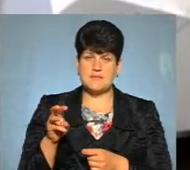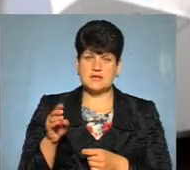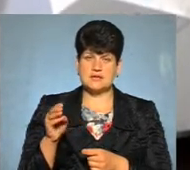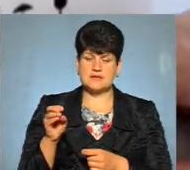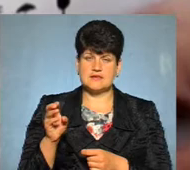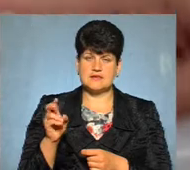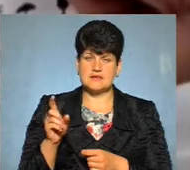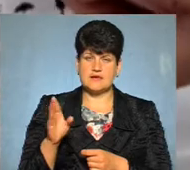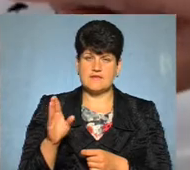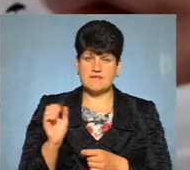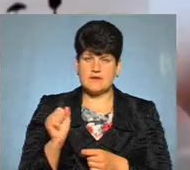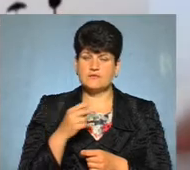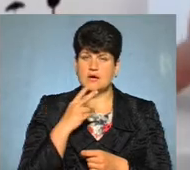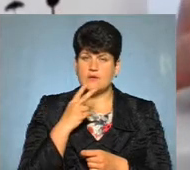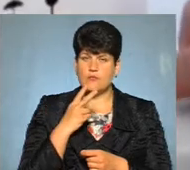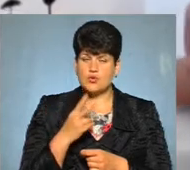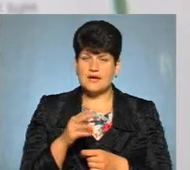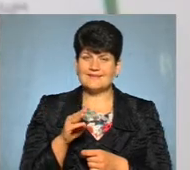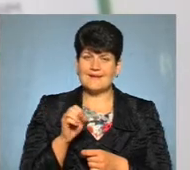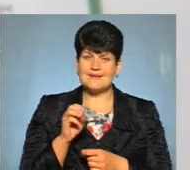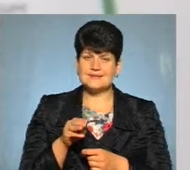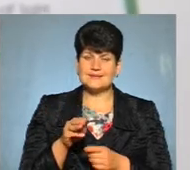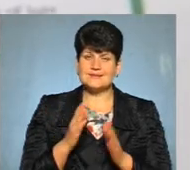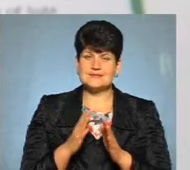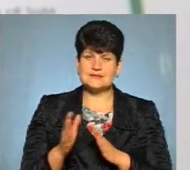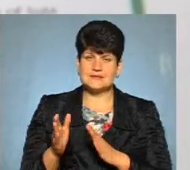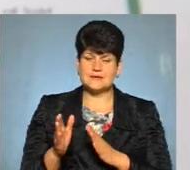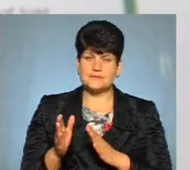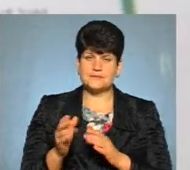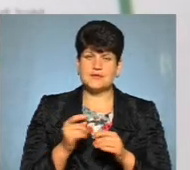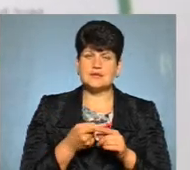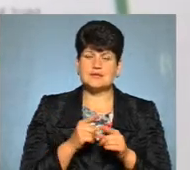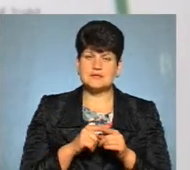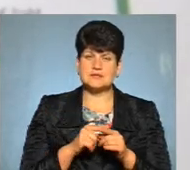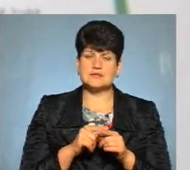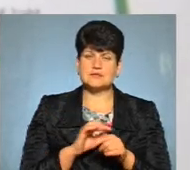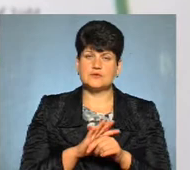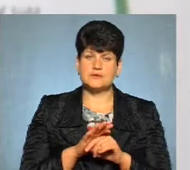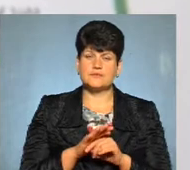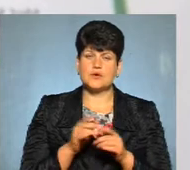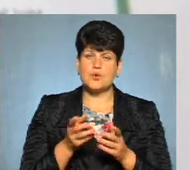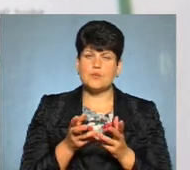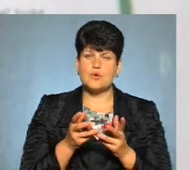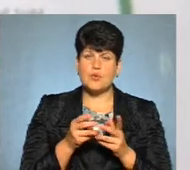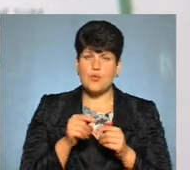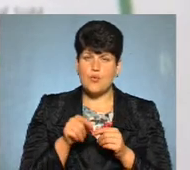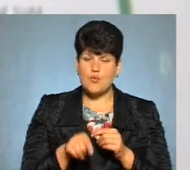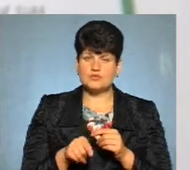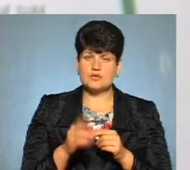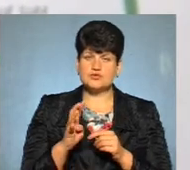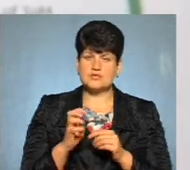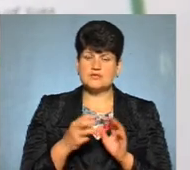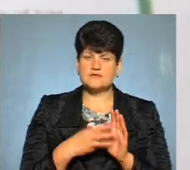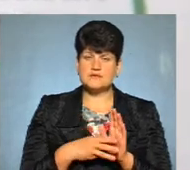Вона показує імуноферментну тест-систему. SARS-CoV-2 імуноглобуліни М розрахований на